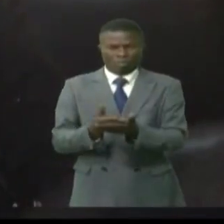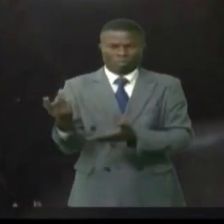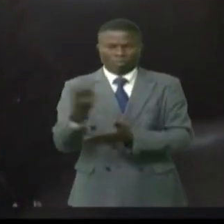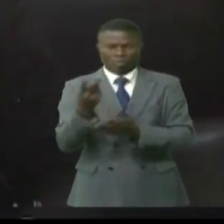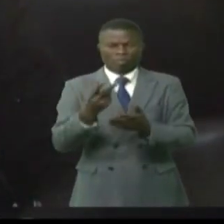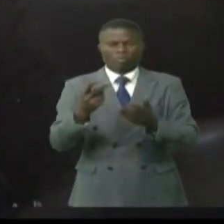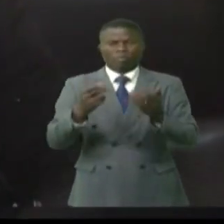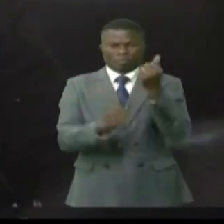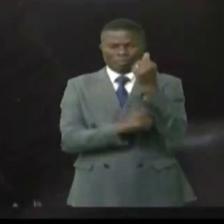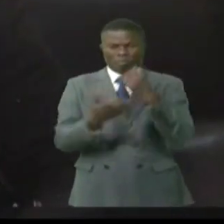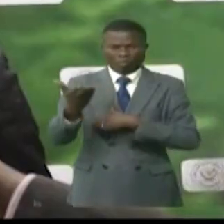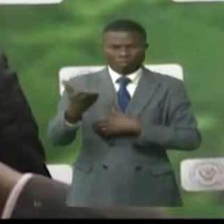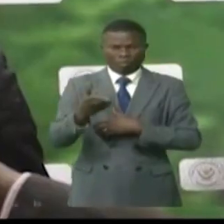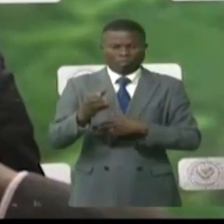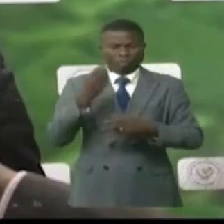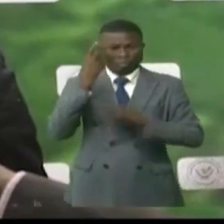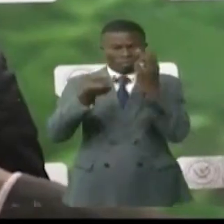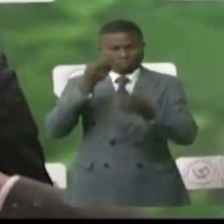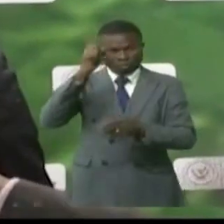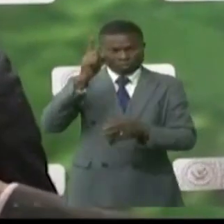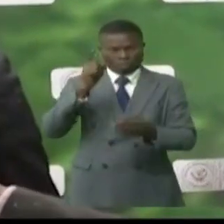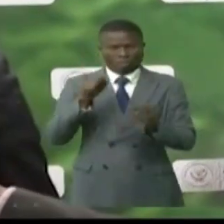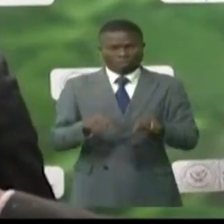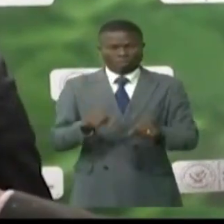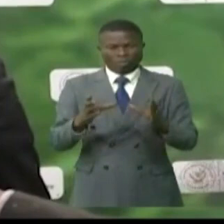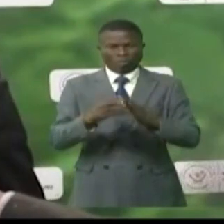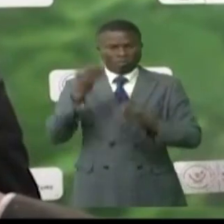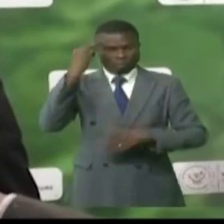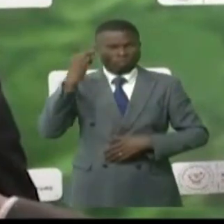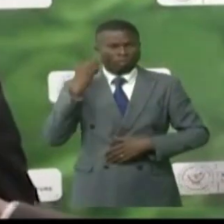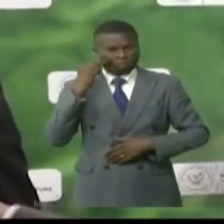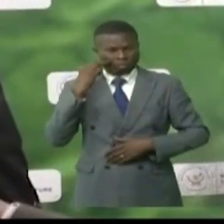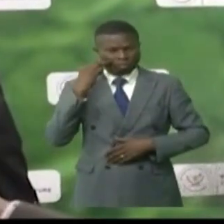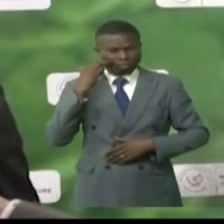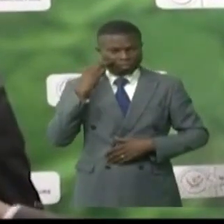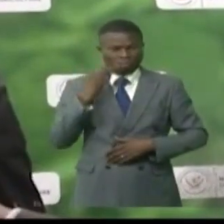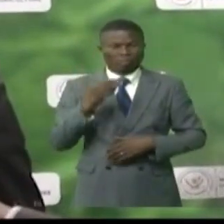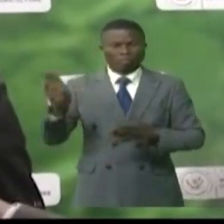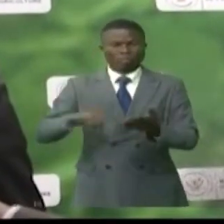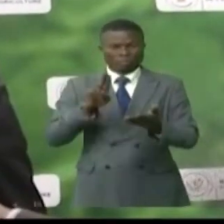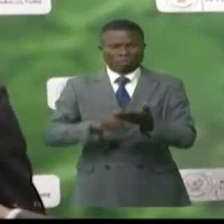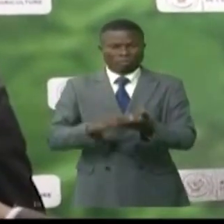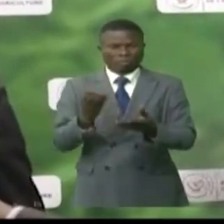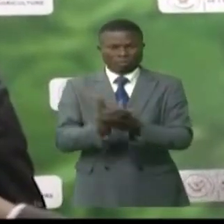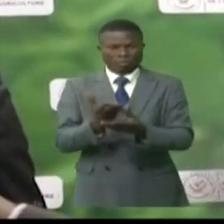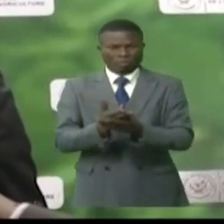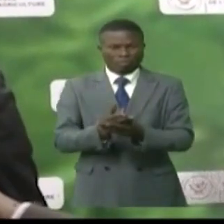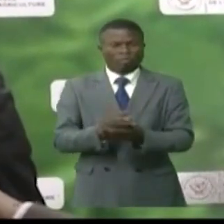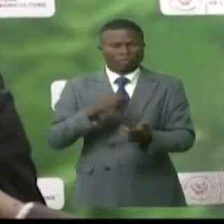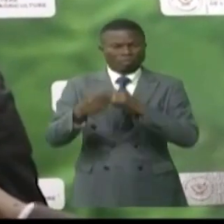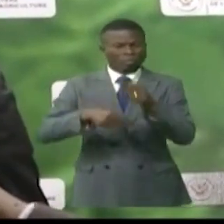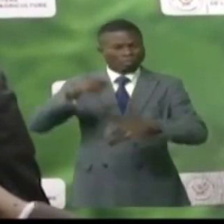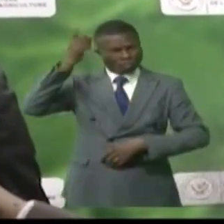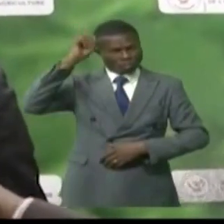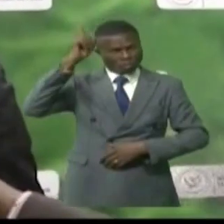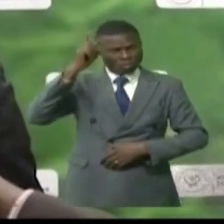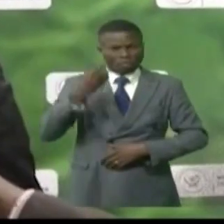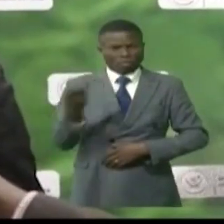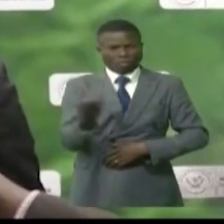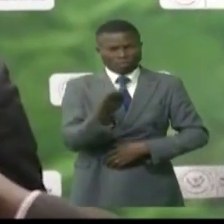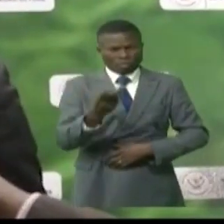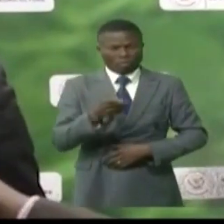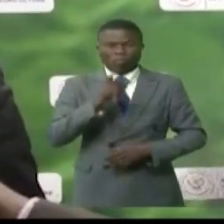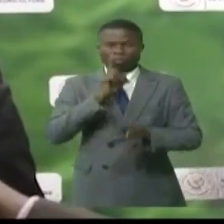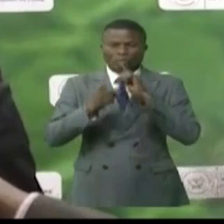deux personnalités. C'est ma première visite avec messieurs les ministres, mais c'était comme si on se connaissait de longue date. Alors ensemble, nous